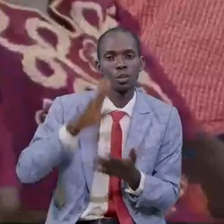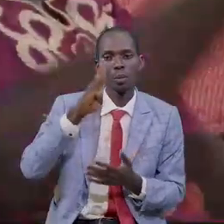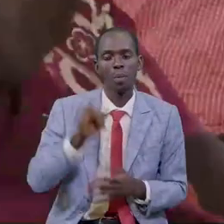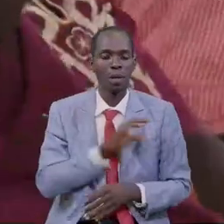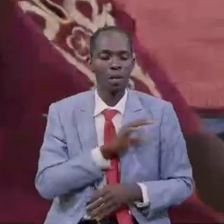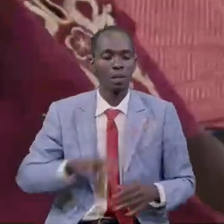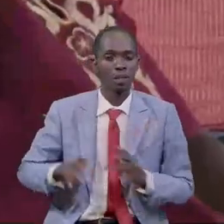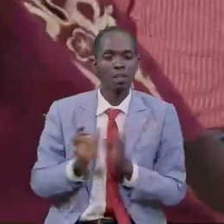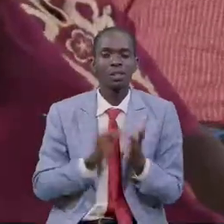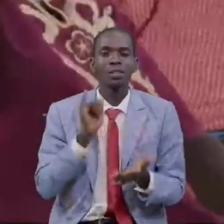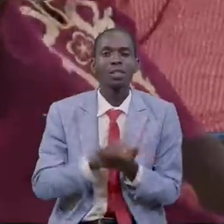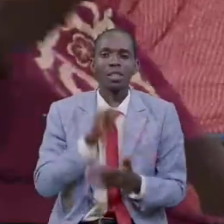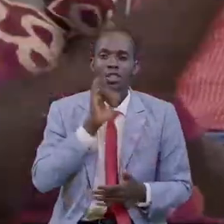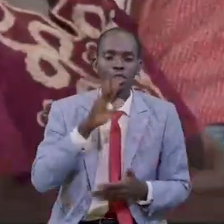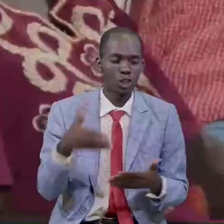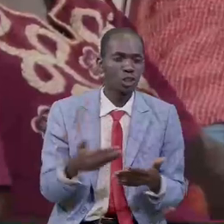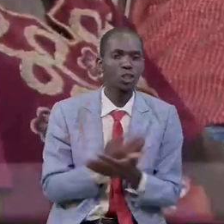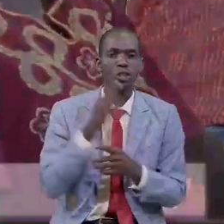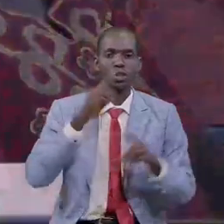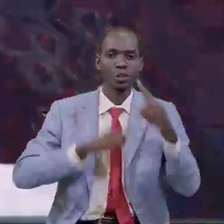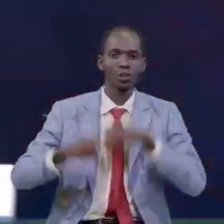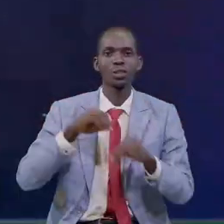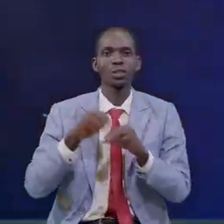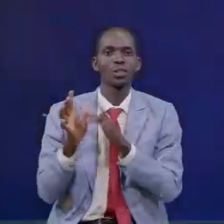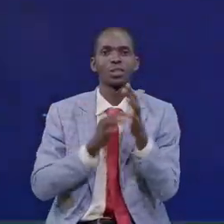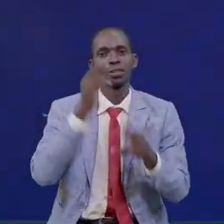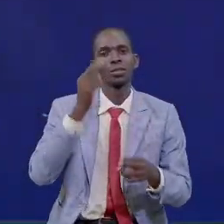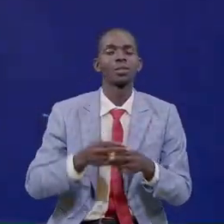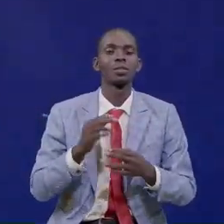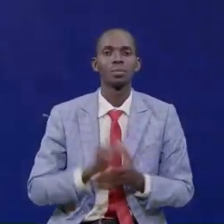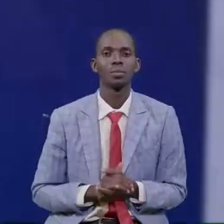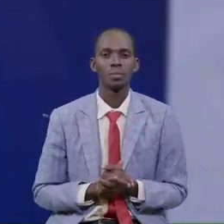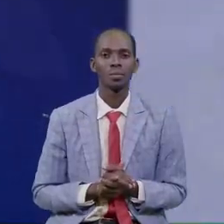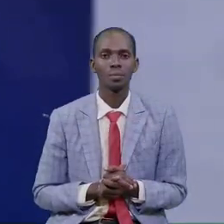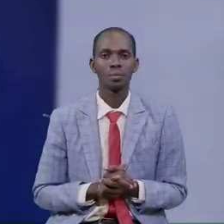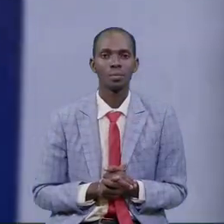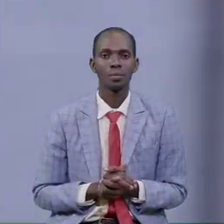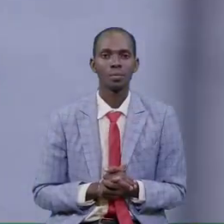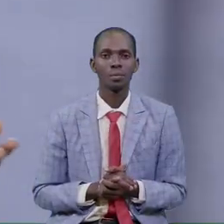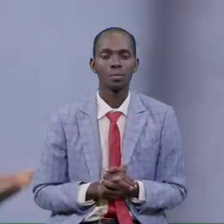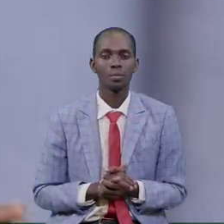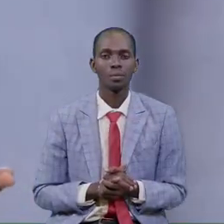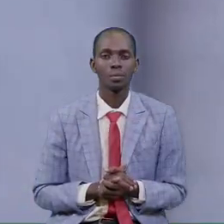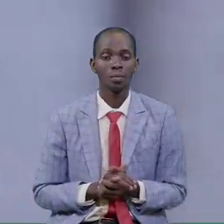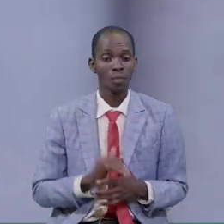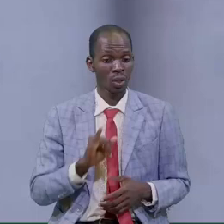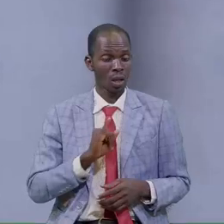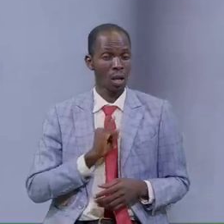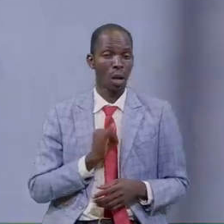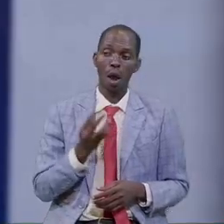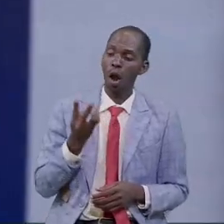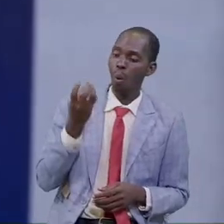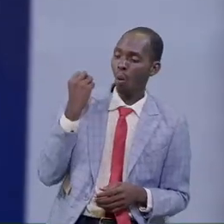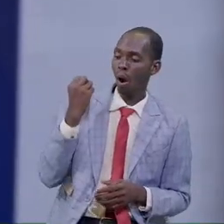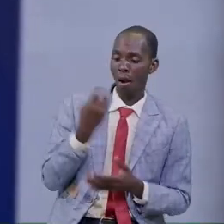pourvoira à tous mes besoins selon sa richesse en Christ Jésus. C'est votre nouvelle langue. I was a failure. I'm now a